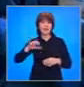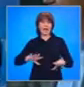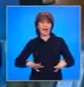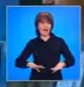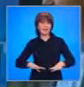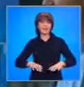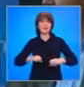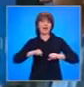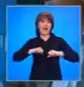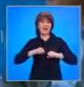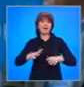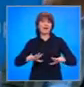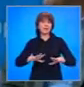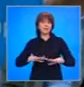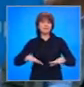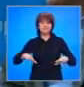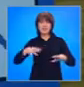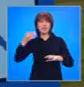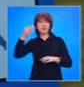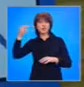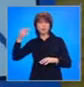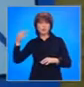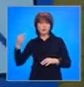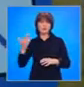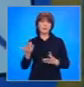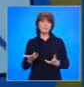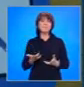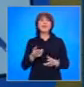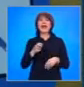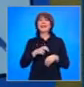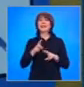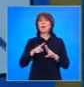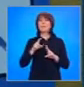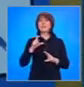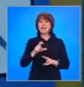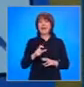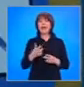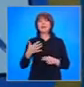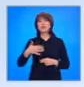между различните институции и органи на властта. ДПС е с номер едно в